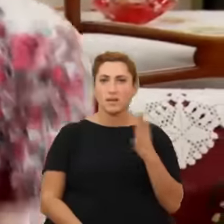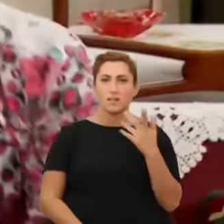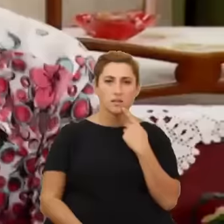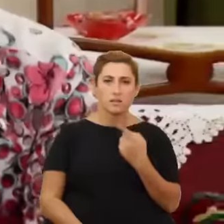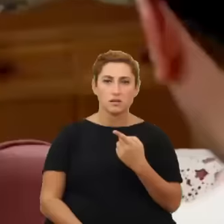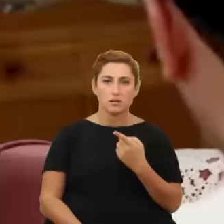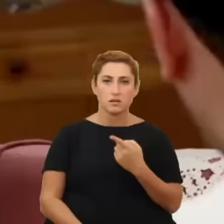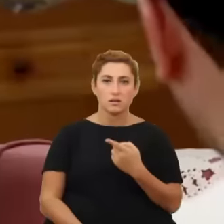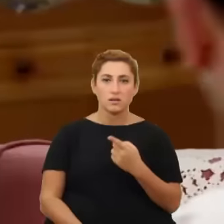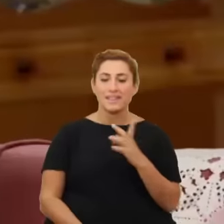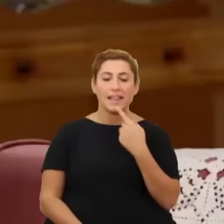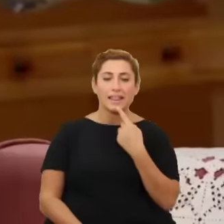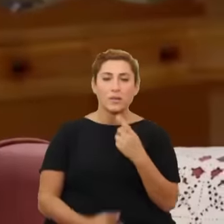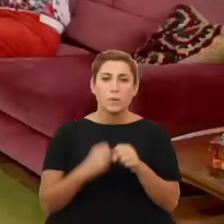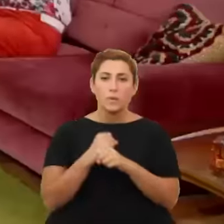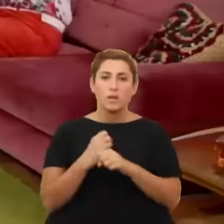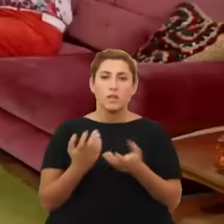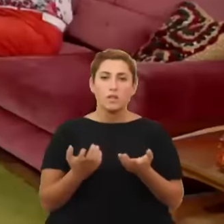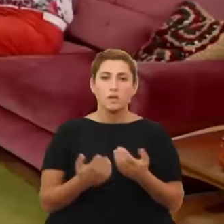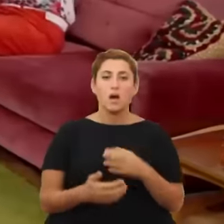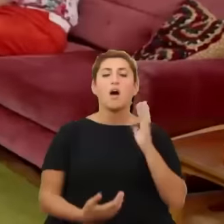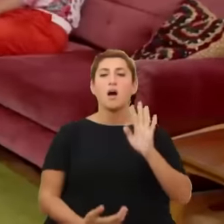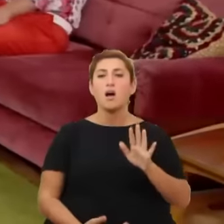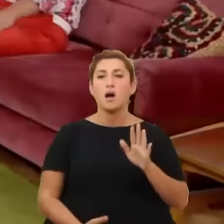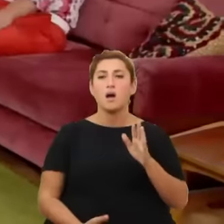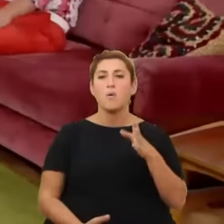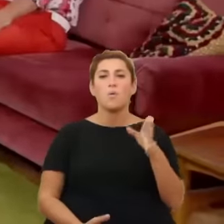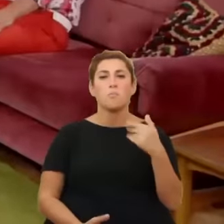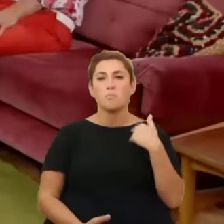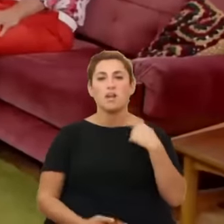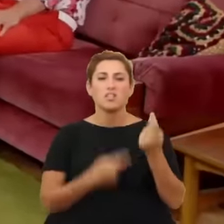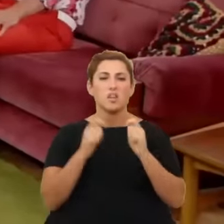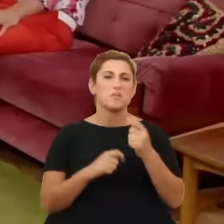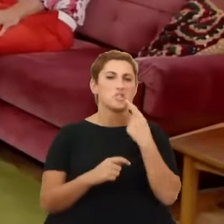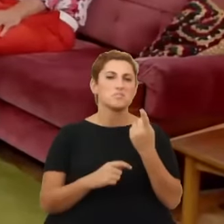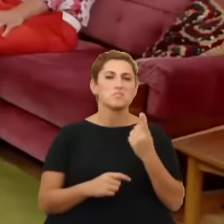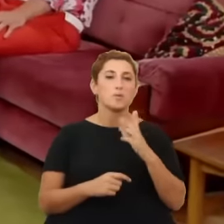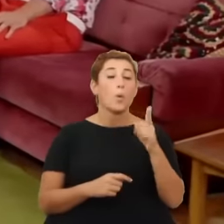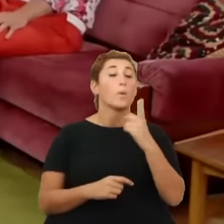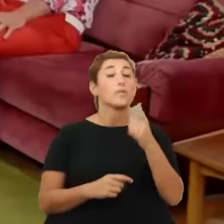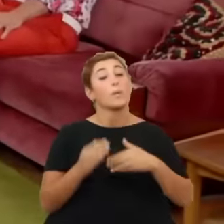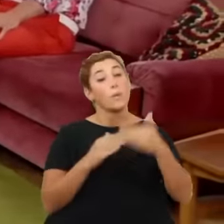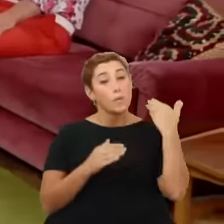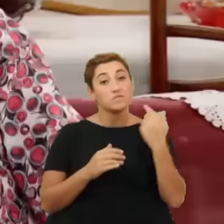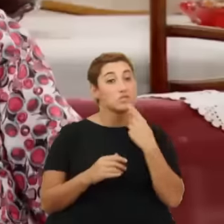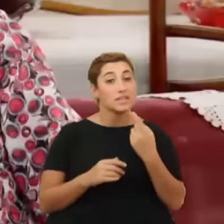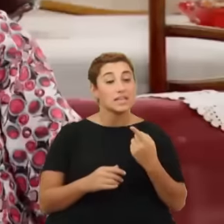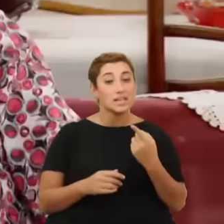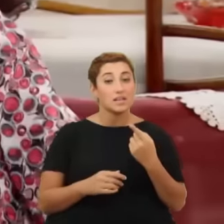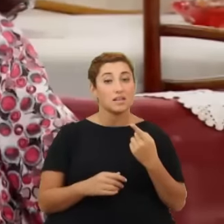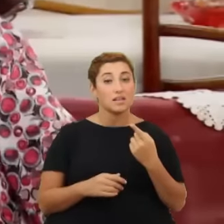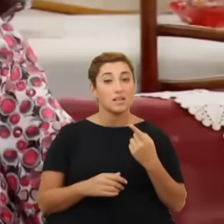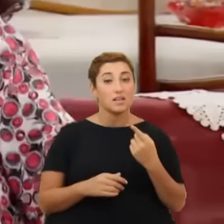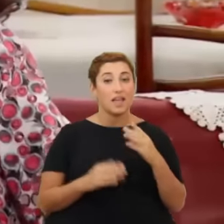Ne dedi? Gülden ne dedi? Ha, öyle ben halledeceğim dedi bir şey. Ondan önce ne dedi?